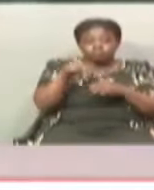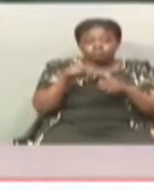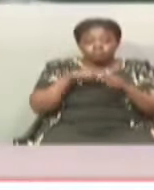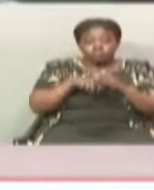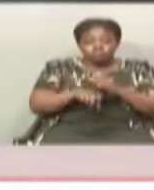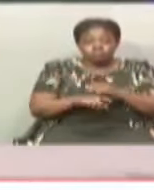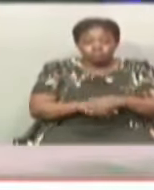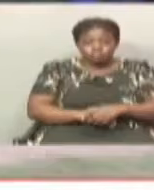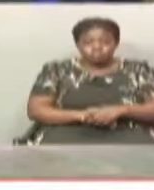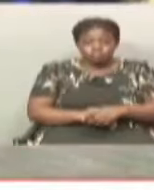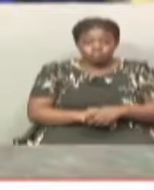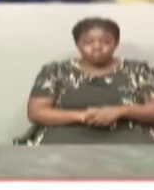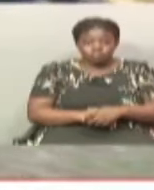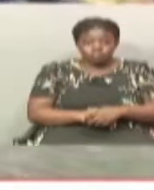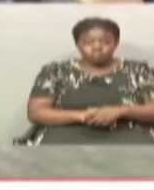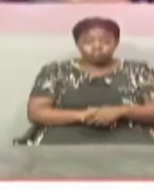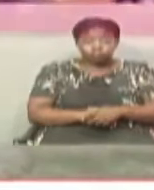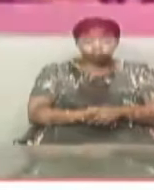okuyingira.